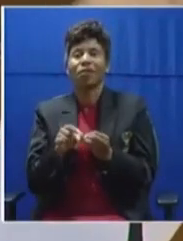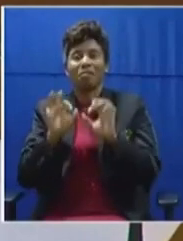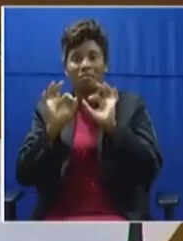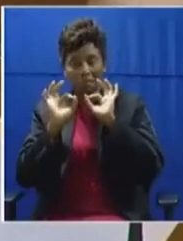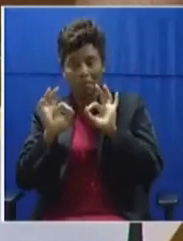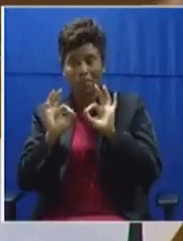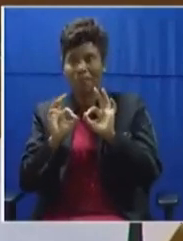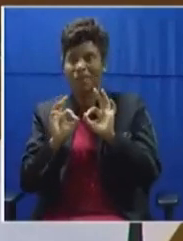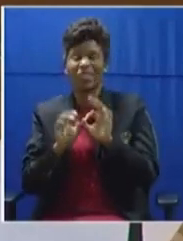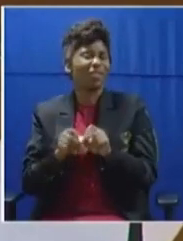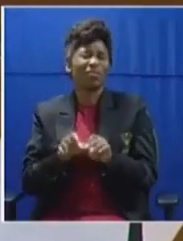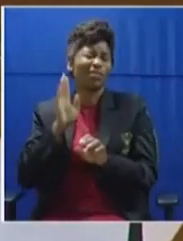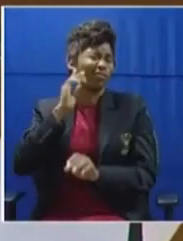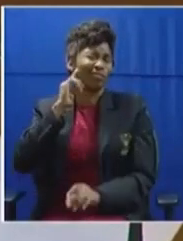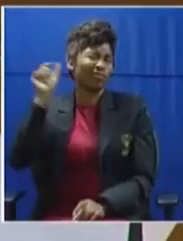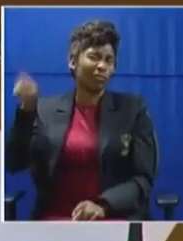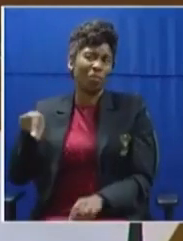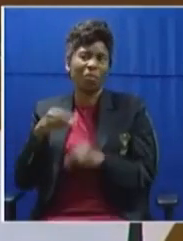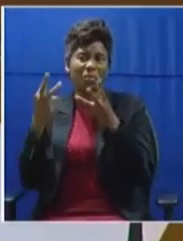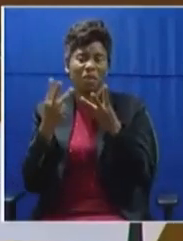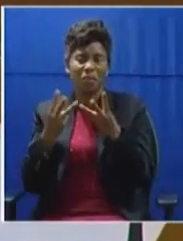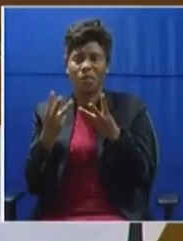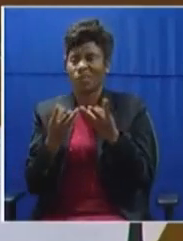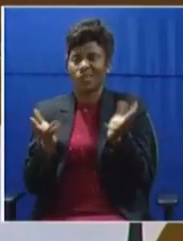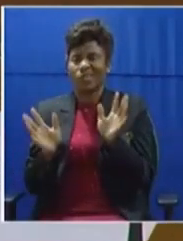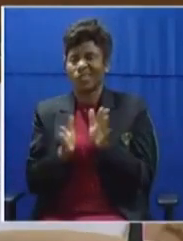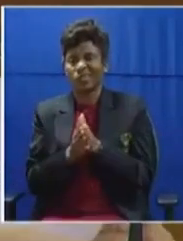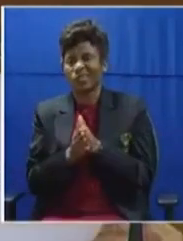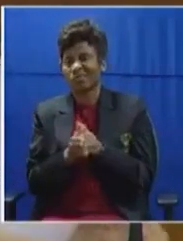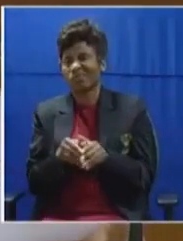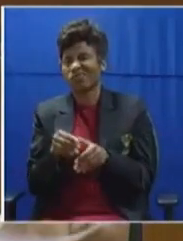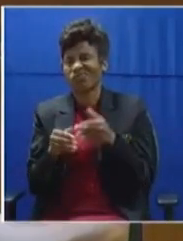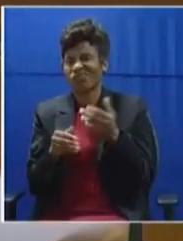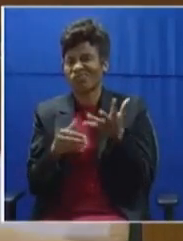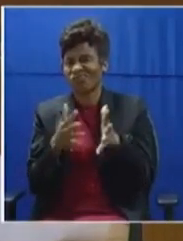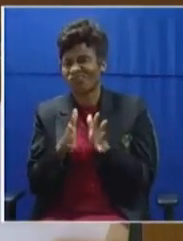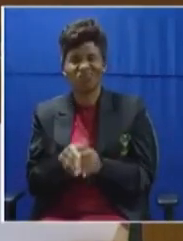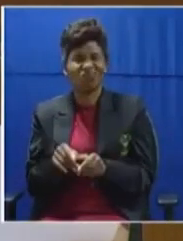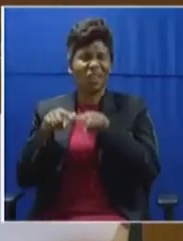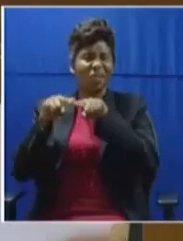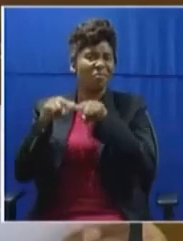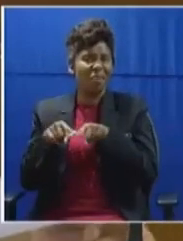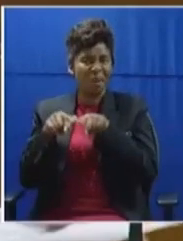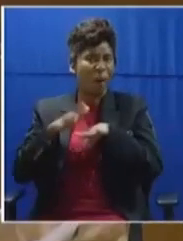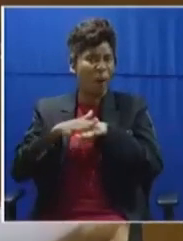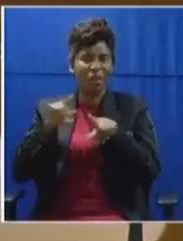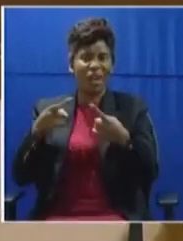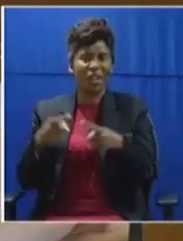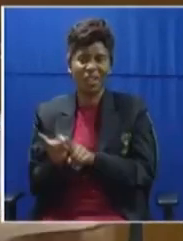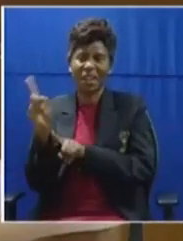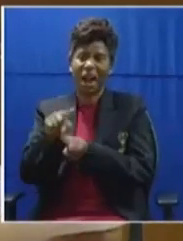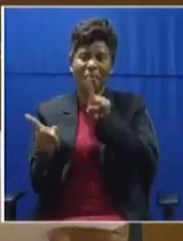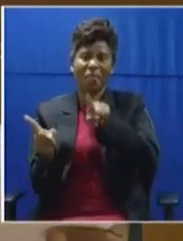tsetlang o tswa bo modlareng a ya pulpiting o mongwa bona, a tla mo a se a le mwetapele. Wa